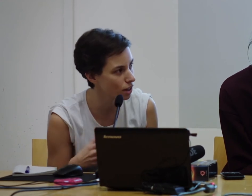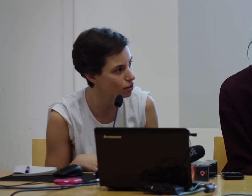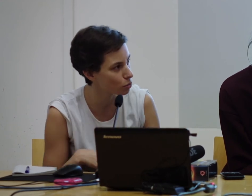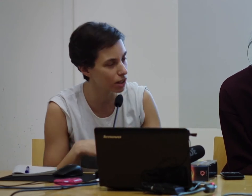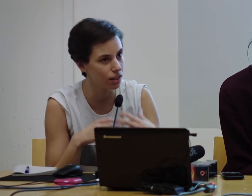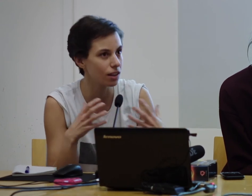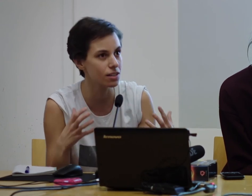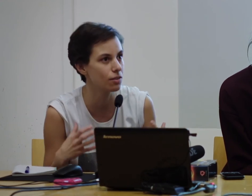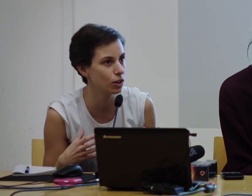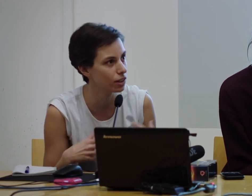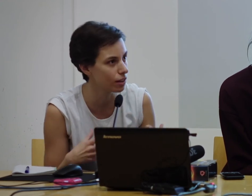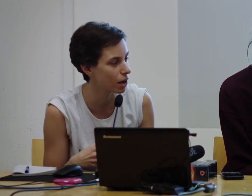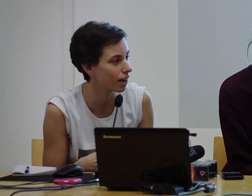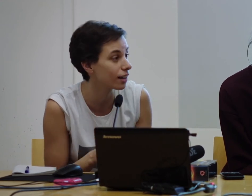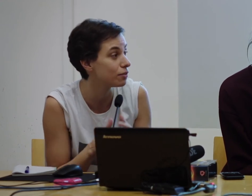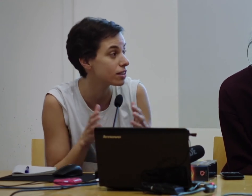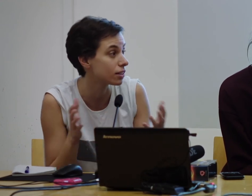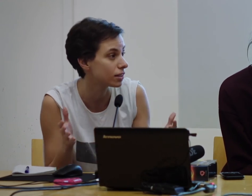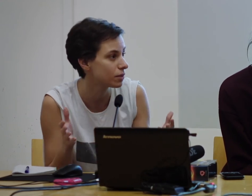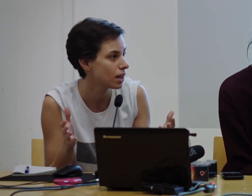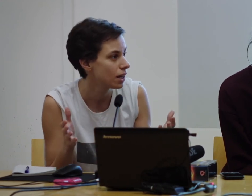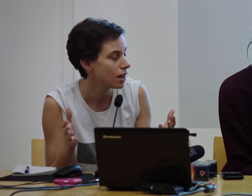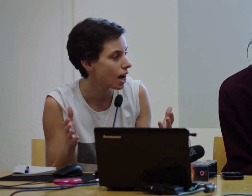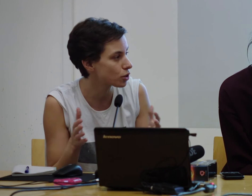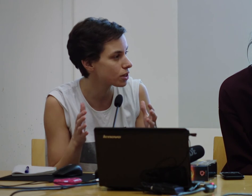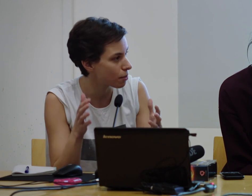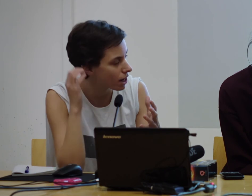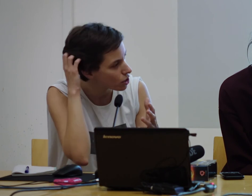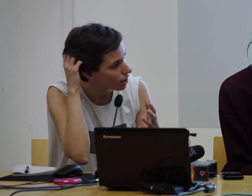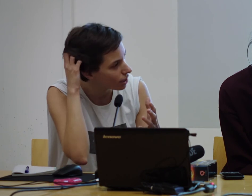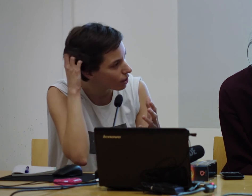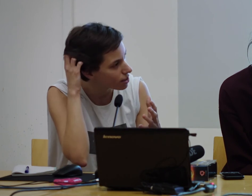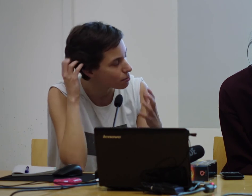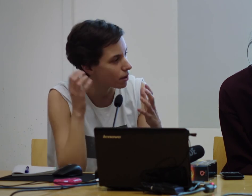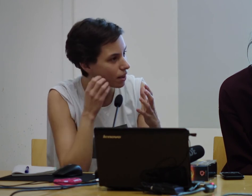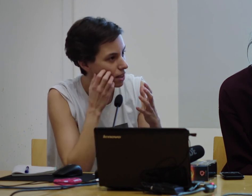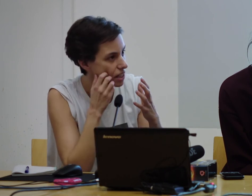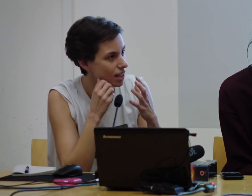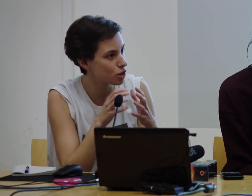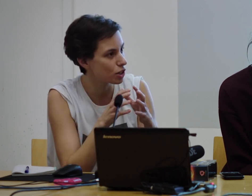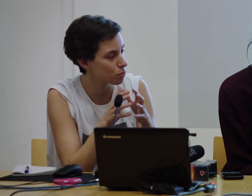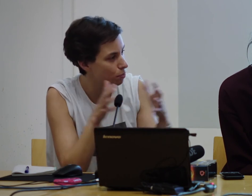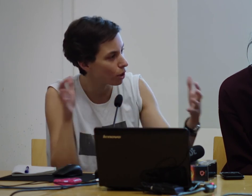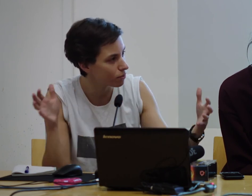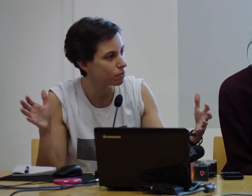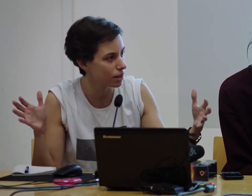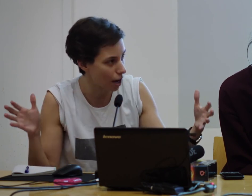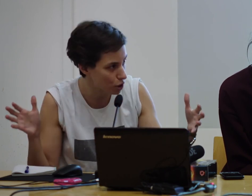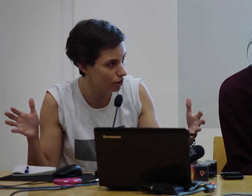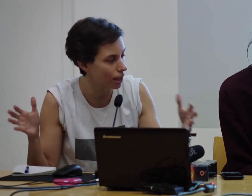inej sociálnej skupiny, nie je znevýhodnený, nie je nejaké, ale je visitor. A čo to znamená, že keď vlastne sa snažíš